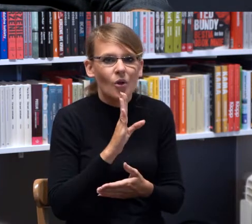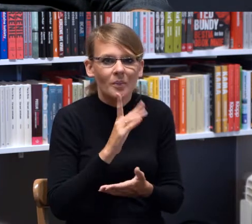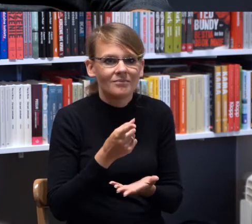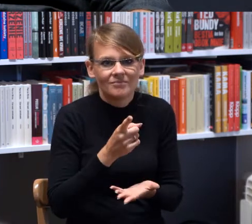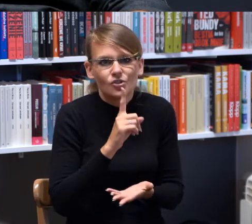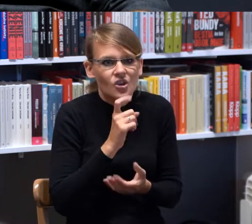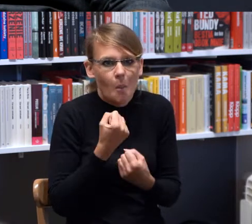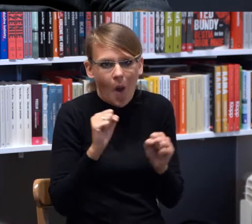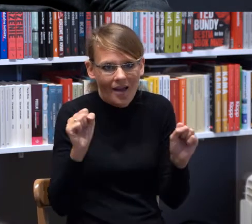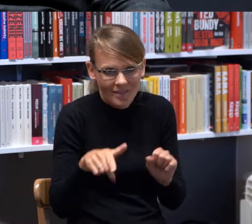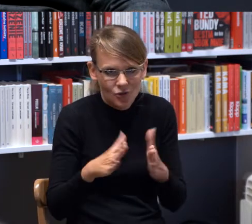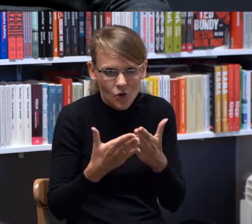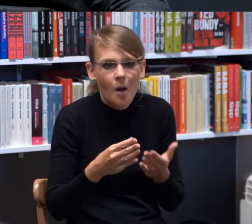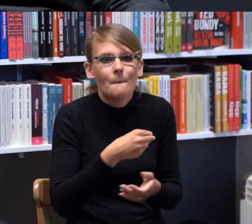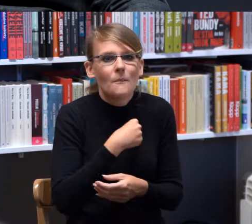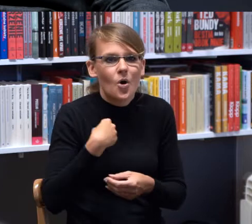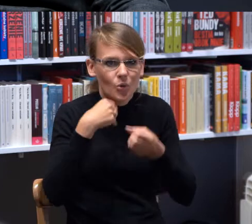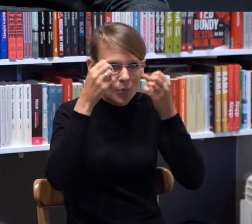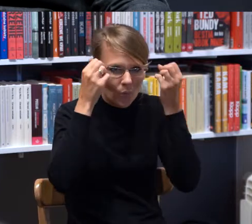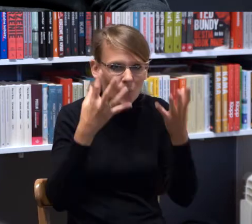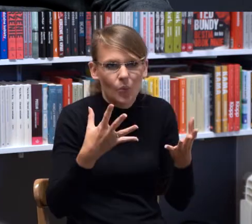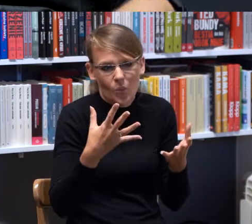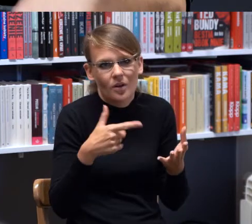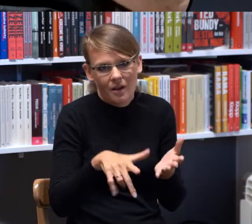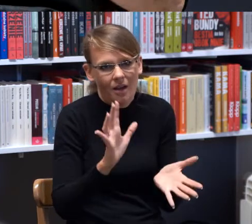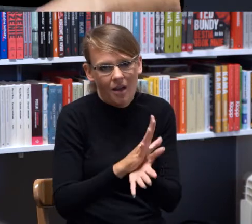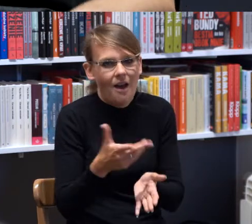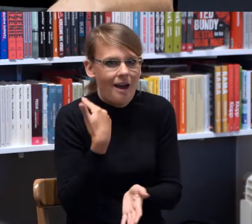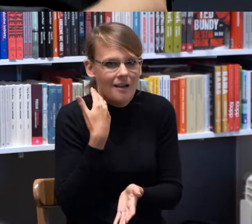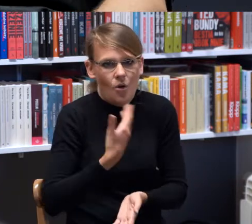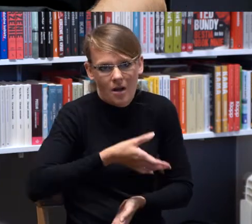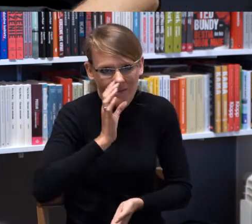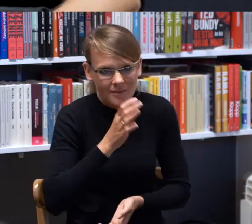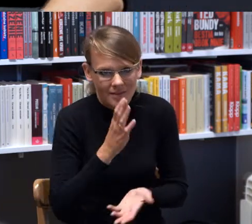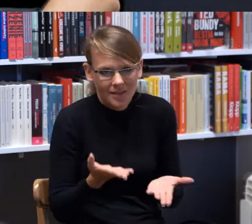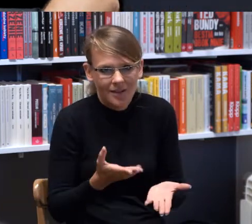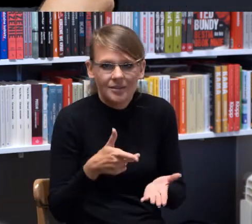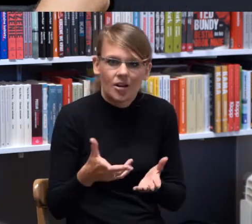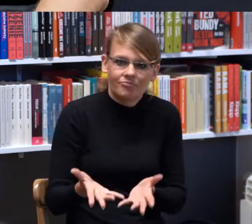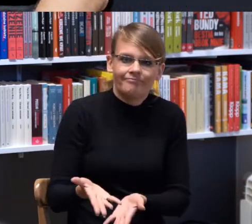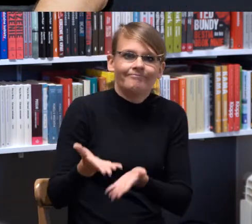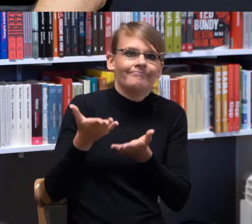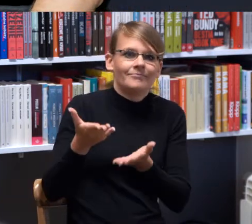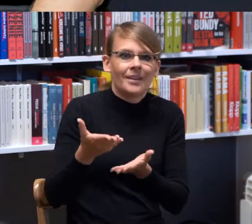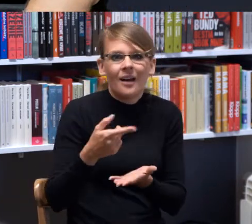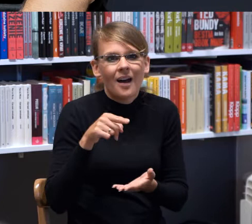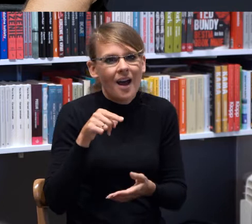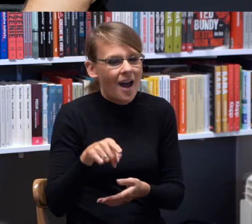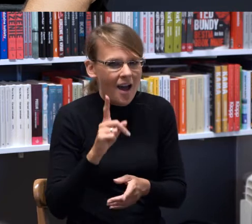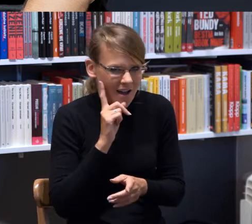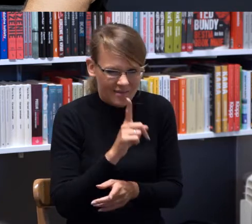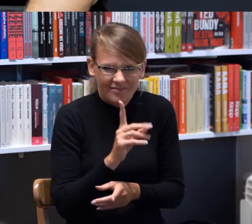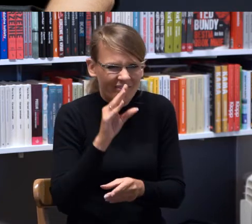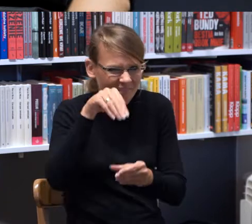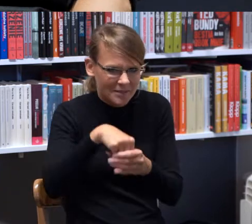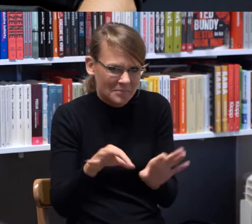książki, czyli w polskiej kulturze spożywania alkoholu. Nie? Mhm. Że one uwznieślają coś, co w gruncie rzeczy jest dość straszne. Nie?